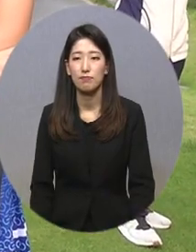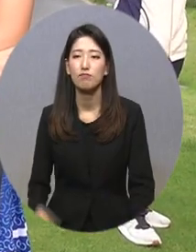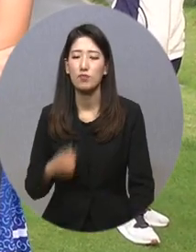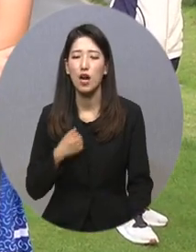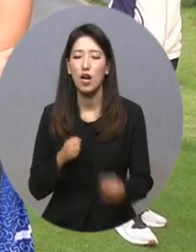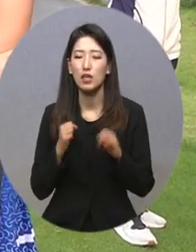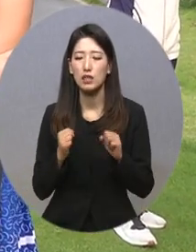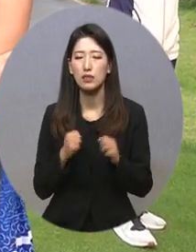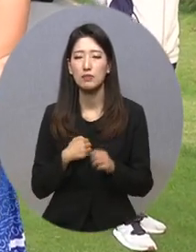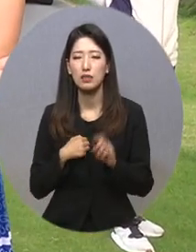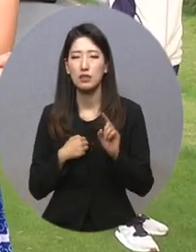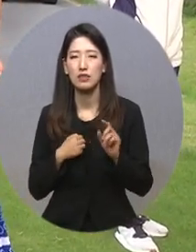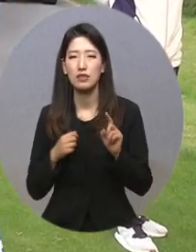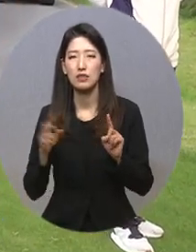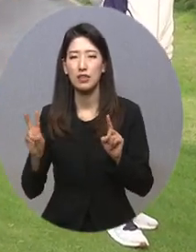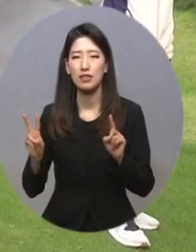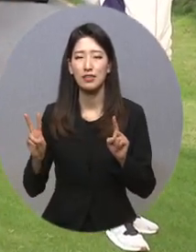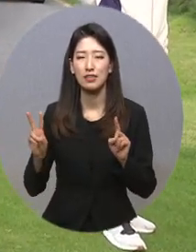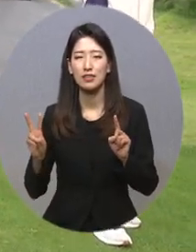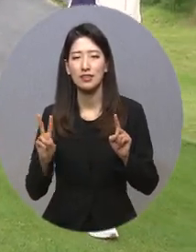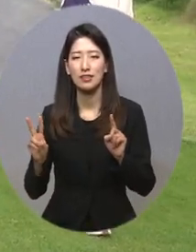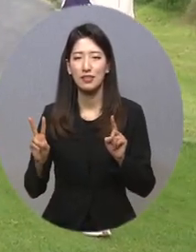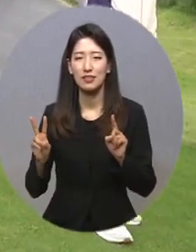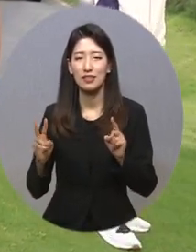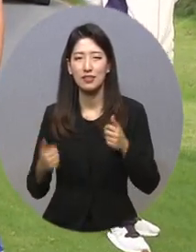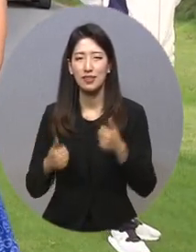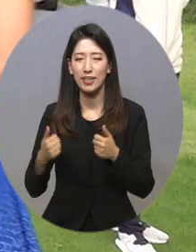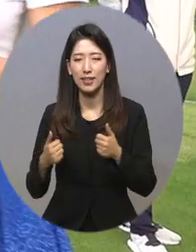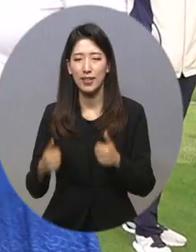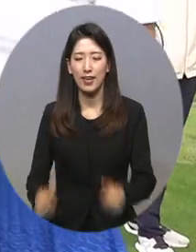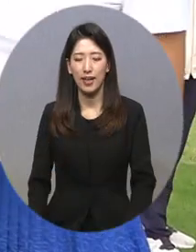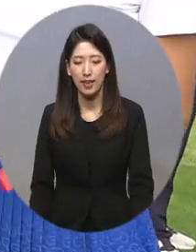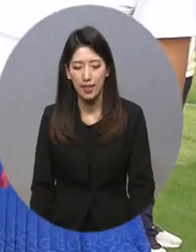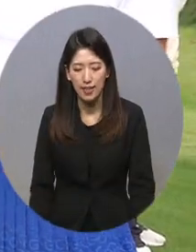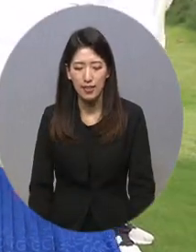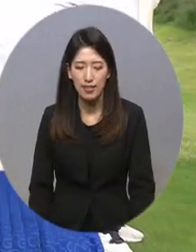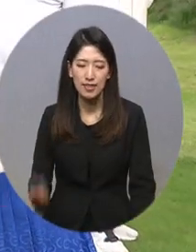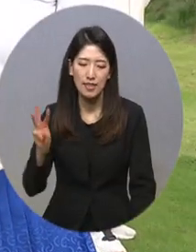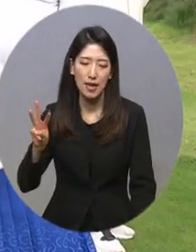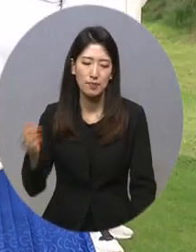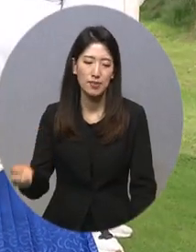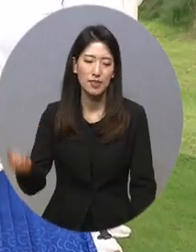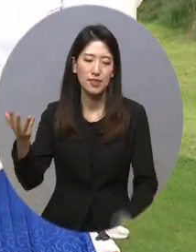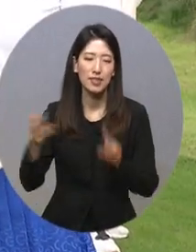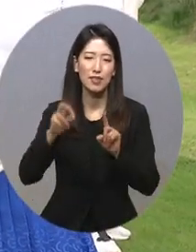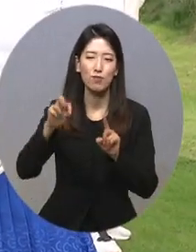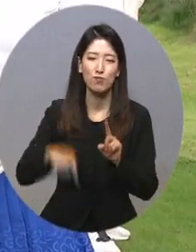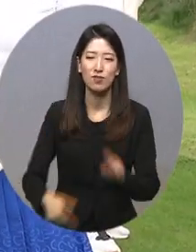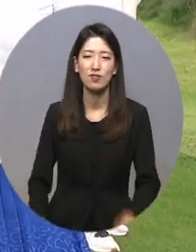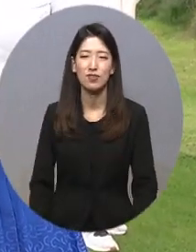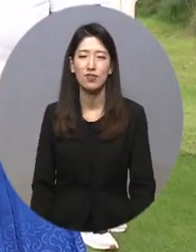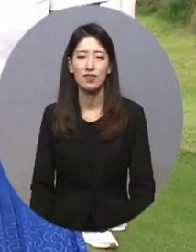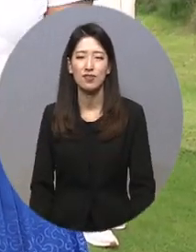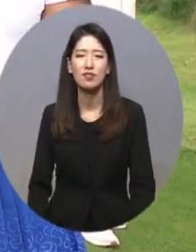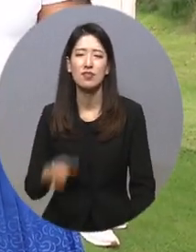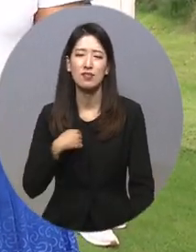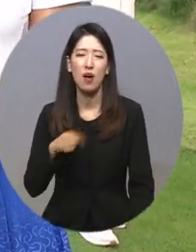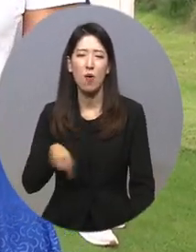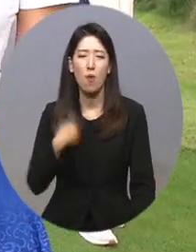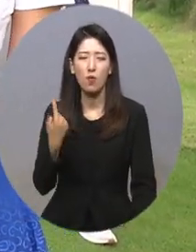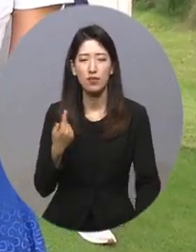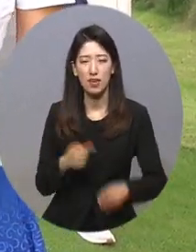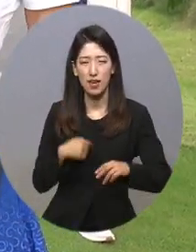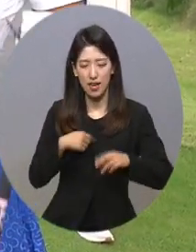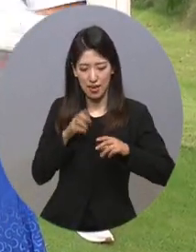힘내야 되죠? 그러니까. 저도 힘을 좀 내고 싶은데 말입니다. 혹시 저 카페 한번 앉아보실래요? 센터에 앉아서 삼각형